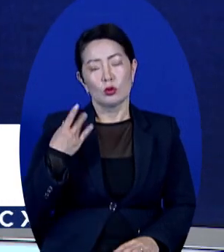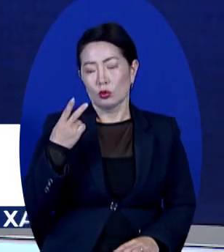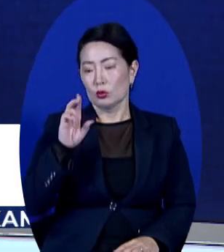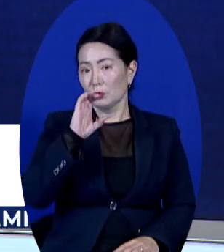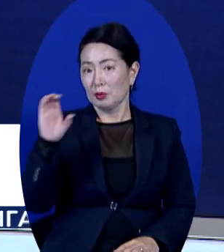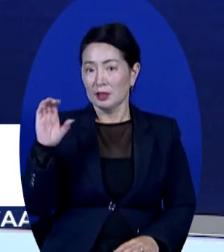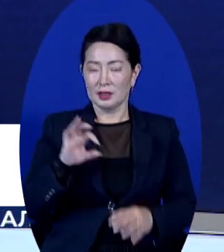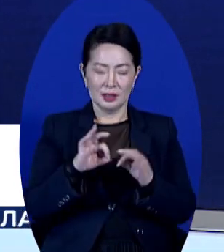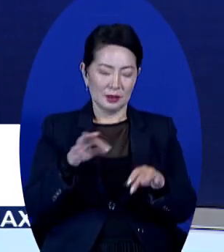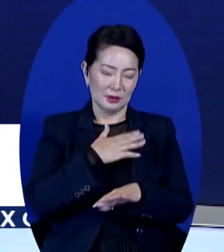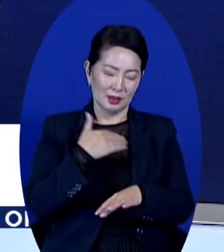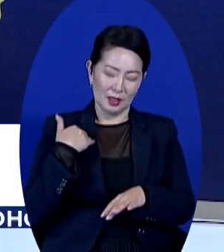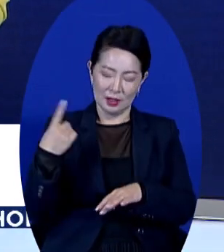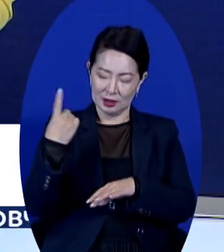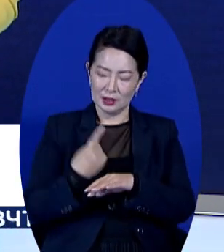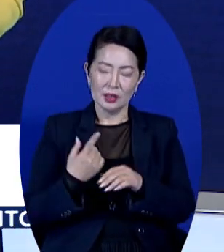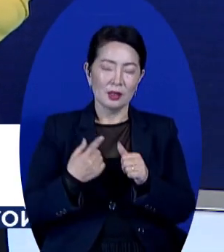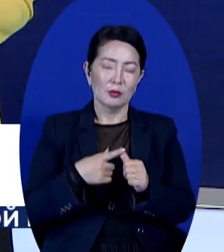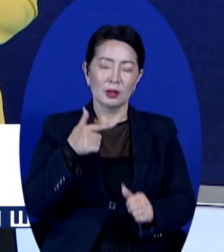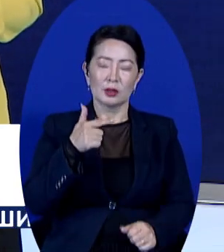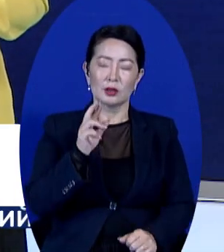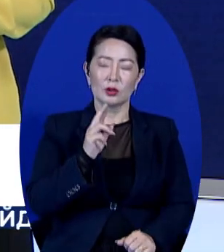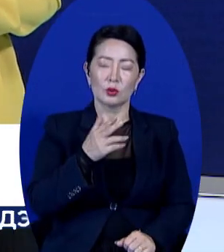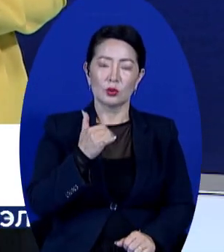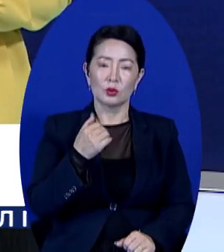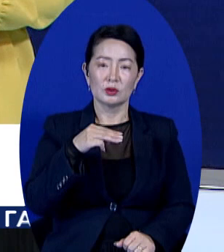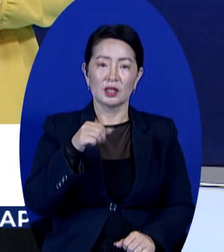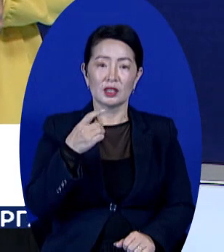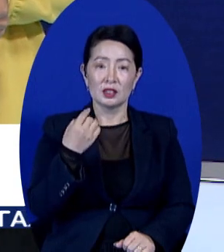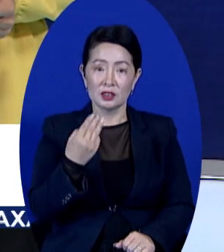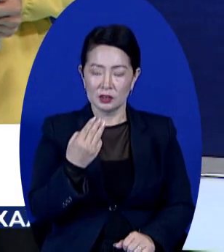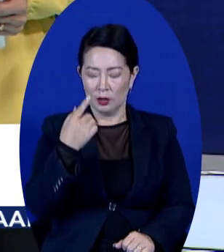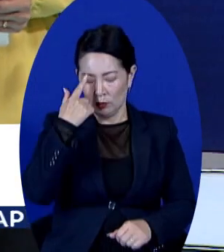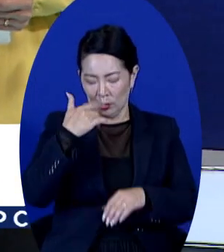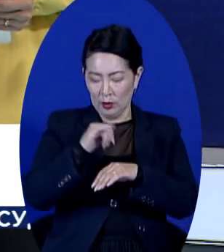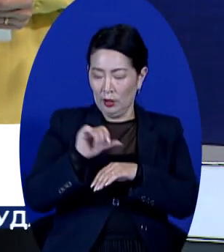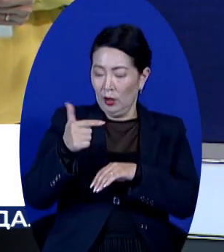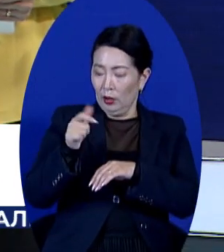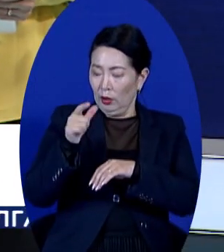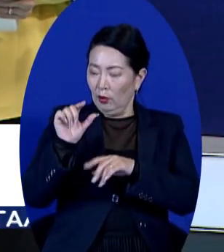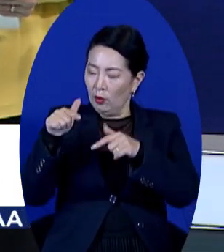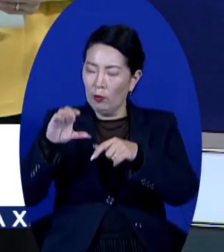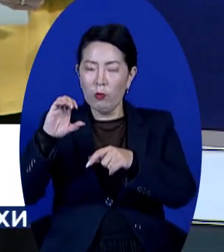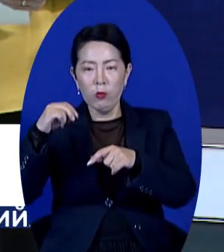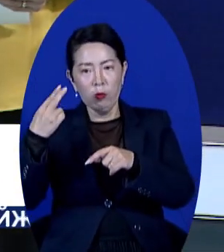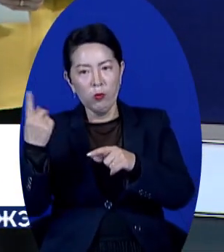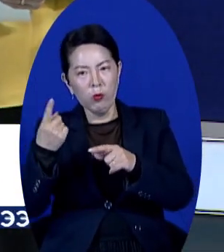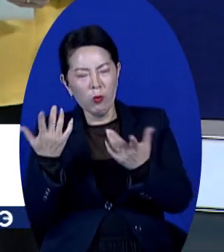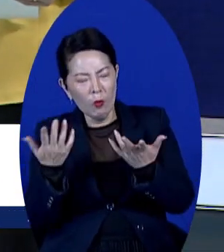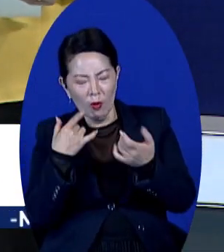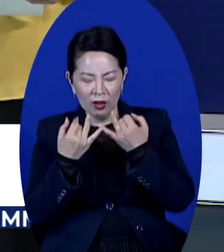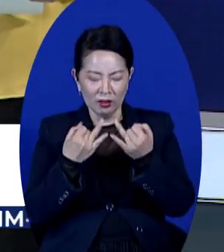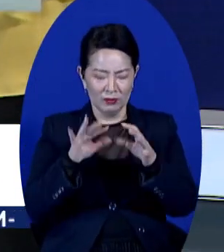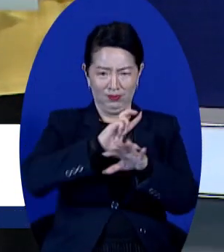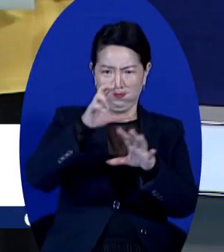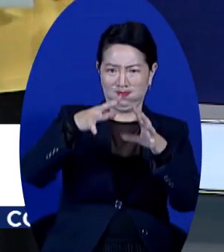нарийн бичгийн дарга Гутерешийн айлчлалаар Монгол улсын ерөнхий сайд эгийн голын усан цахилгаан станцын асуудлыг мөн хөндөж, уг төслийн байгаль орчны үнэлгээний